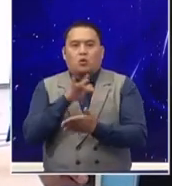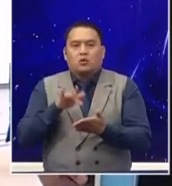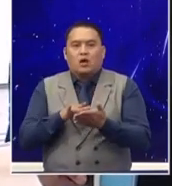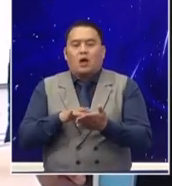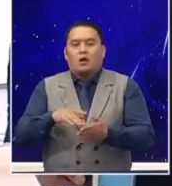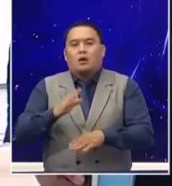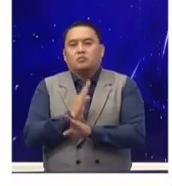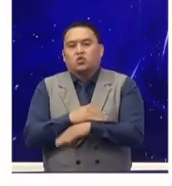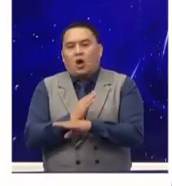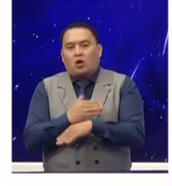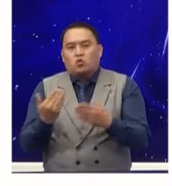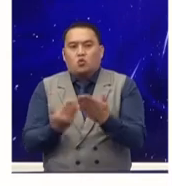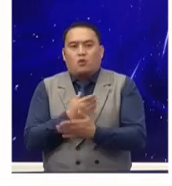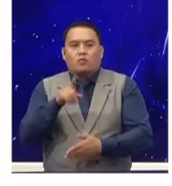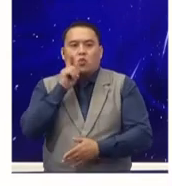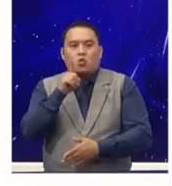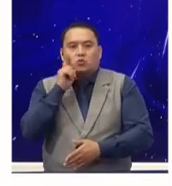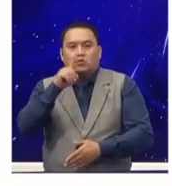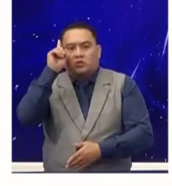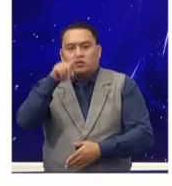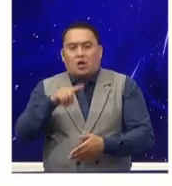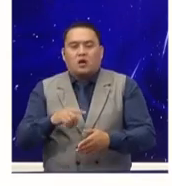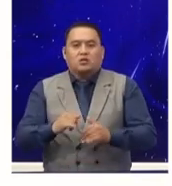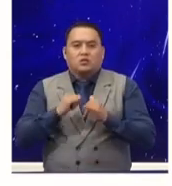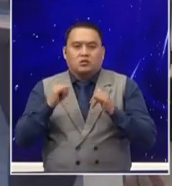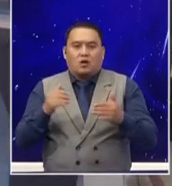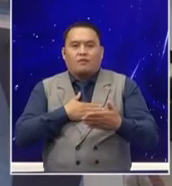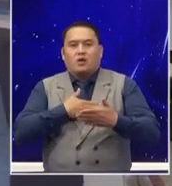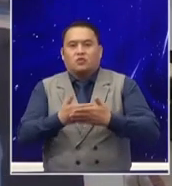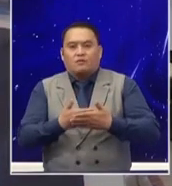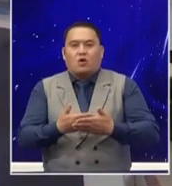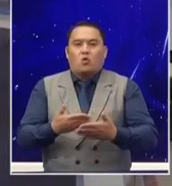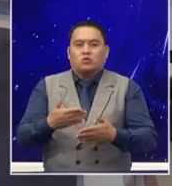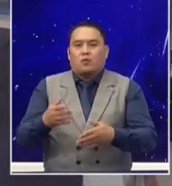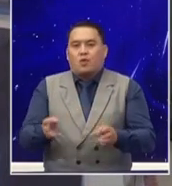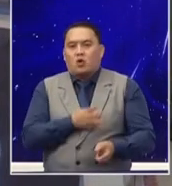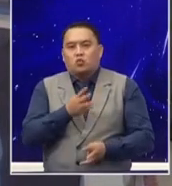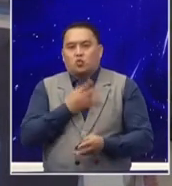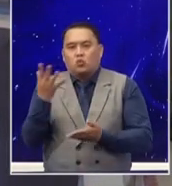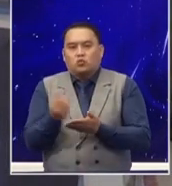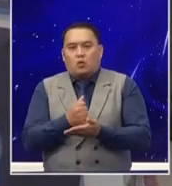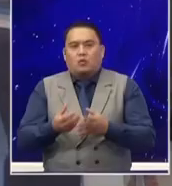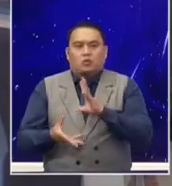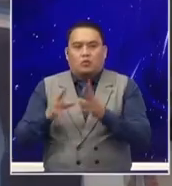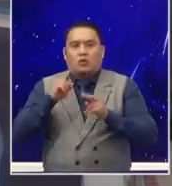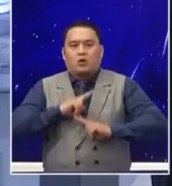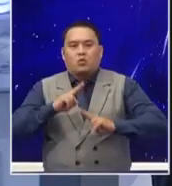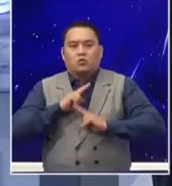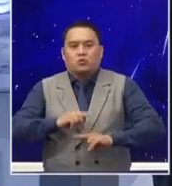Капшигай. Новый руководитель молод и амбициозен, подчеркнул зам акима. Он пожелал коллективу удачи и плодотворной